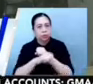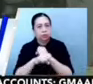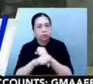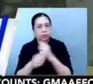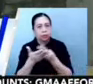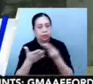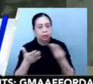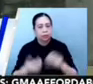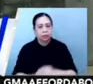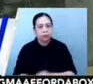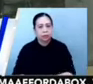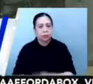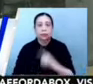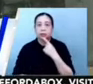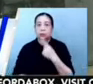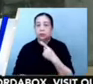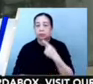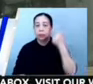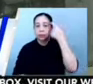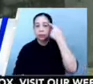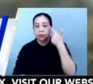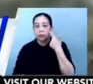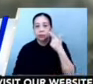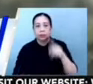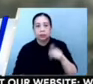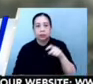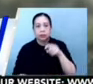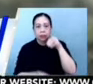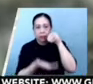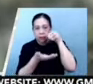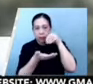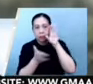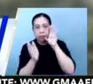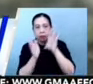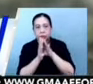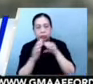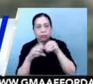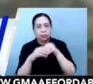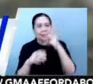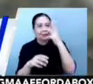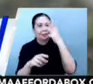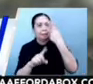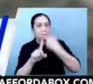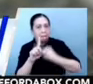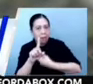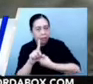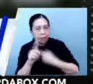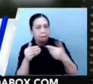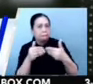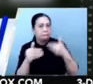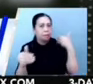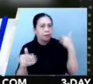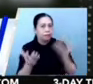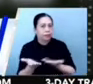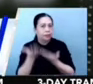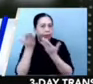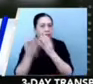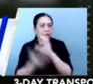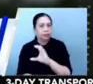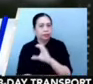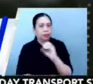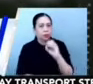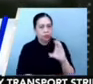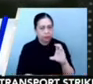ayon kay Garcia kailangan kinunan ang litrato sa loob ng anim na buwan bago ang filing ng certificate of candidacy